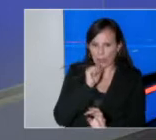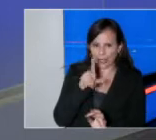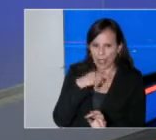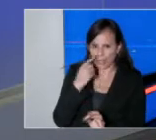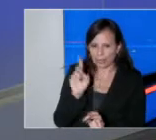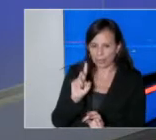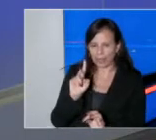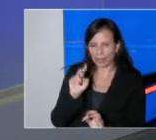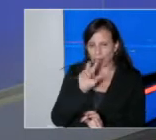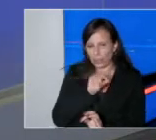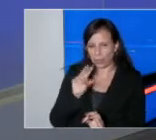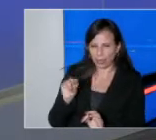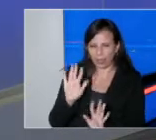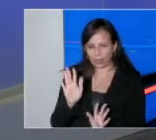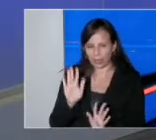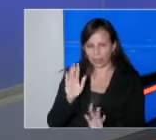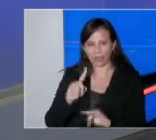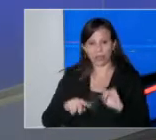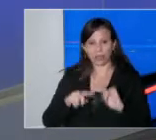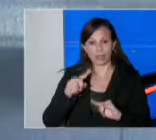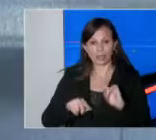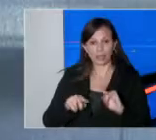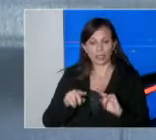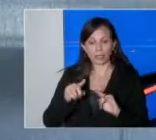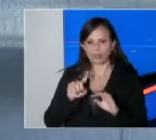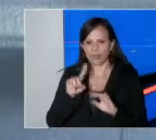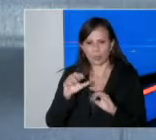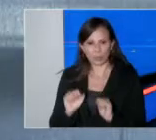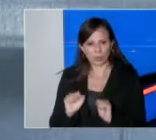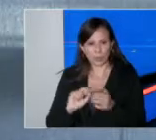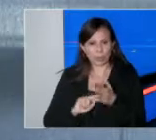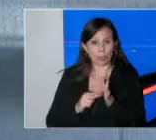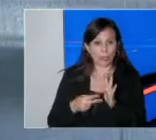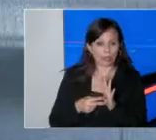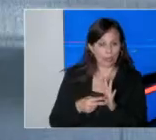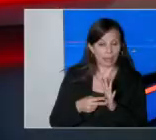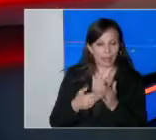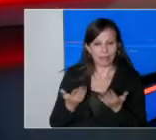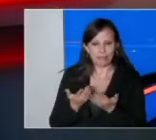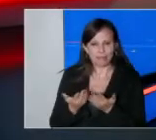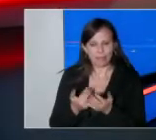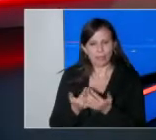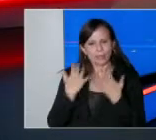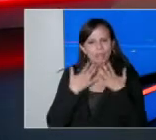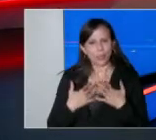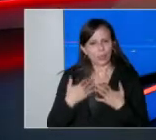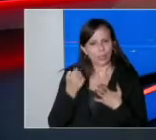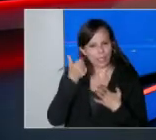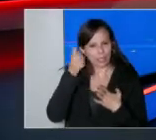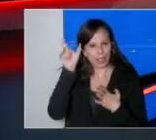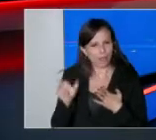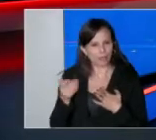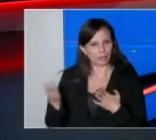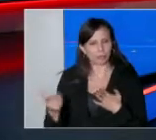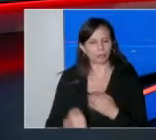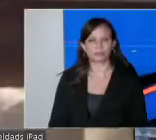לי, ולפרקים אתה לא בטוח אם הוא פוליטיקאי מהשורות האחרונות, בוא נדבר עליו קצת. תשמע, קודם